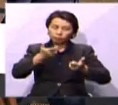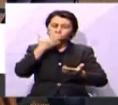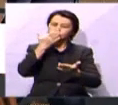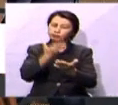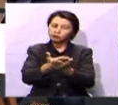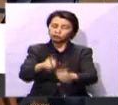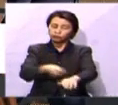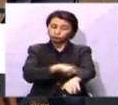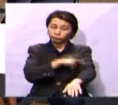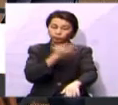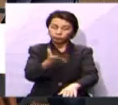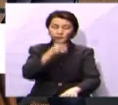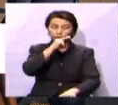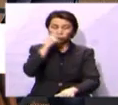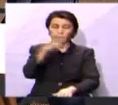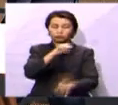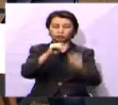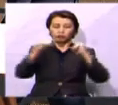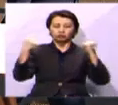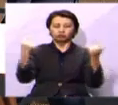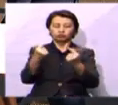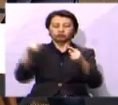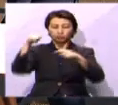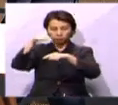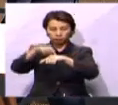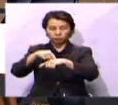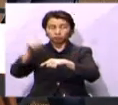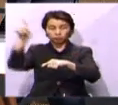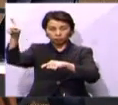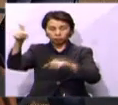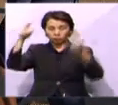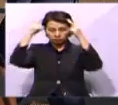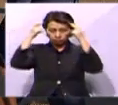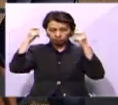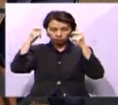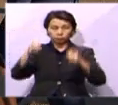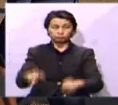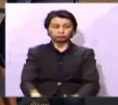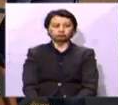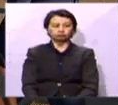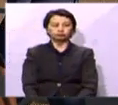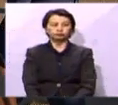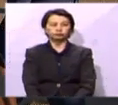sepanjang beliau dan rombongan berada di Arab Saudi.